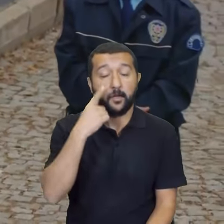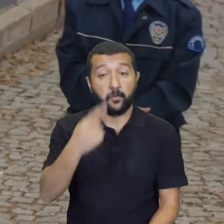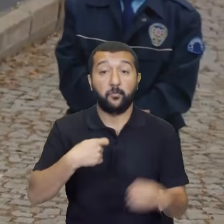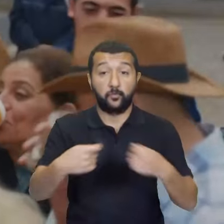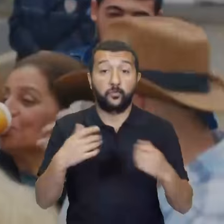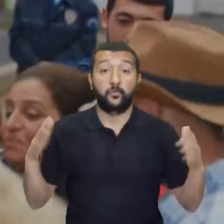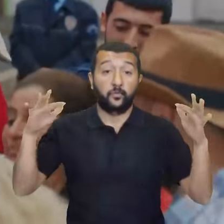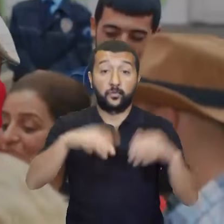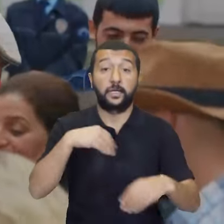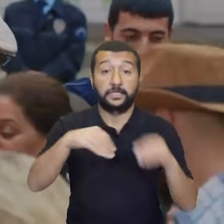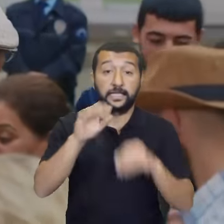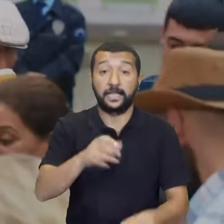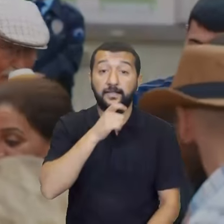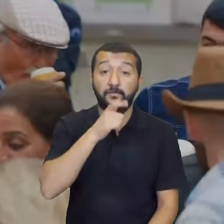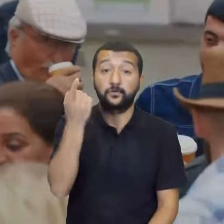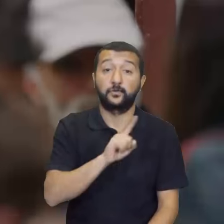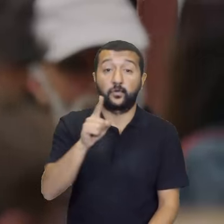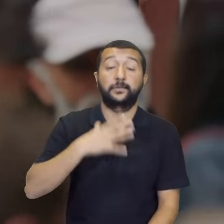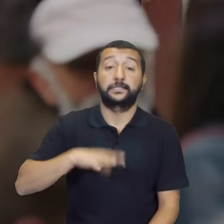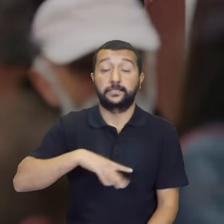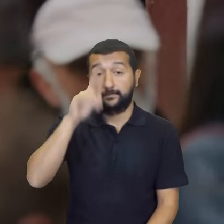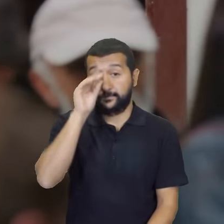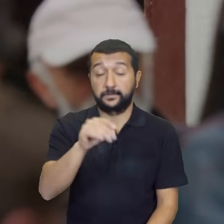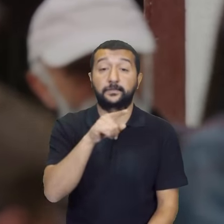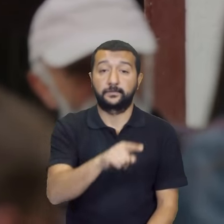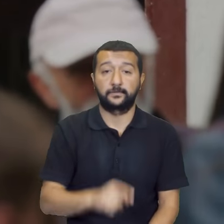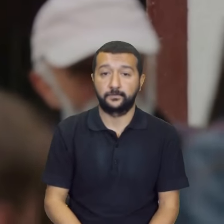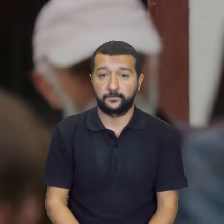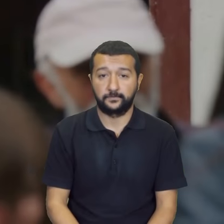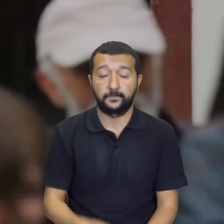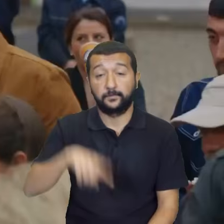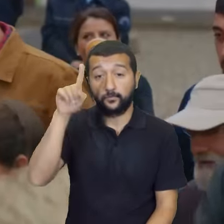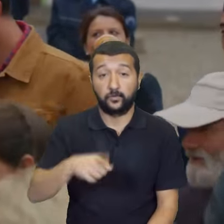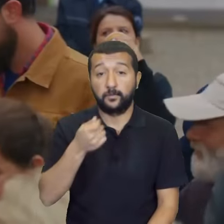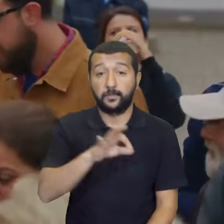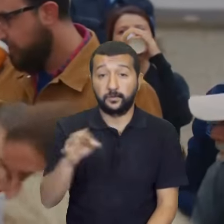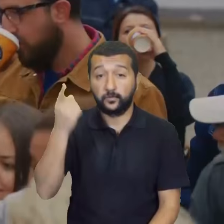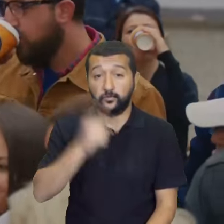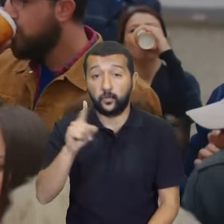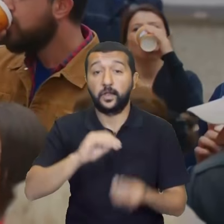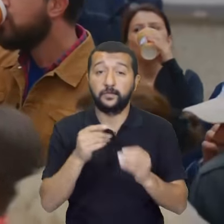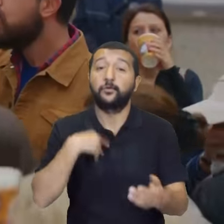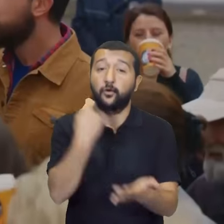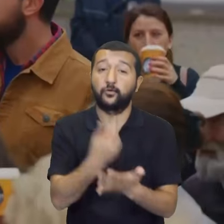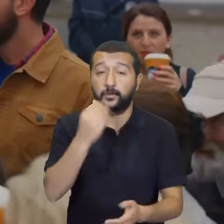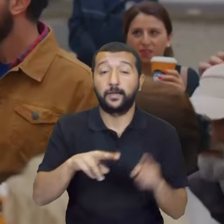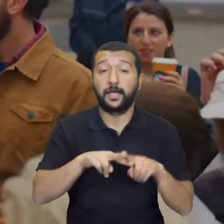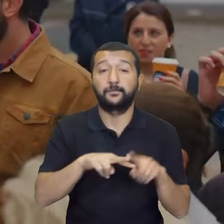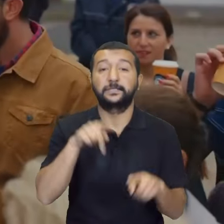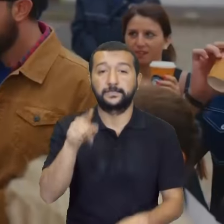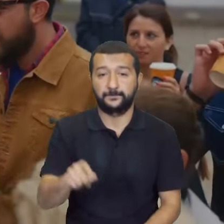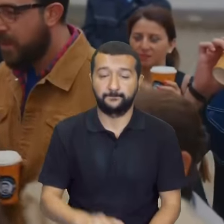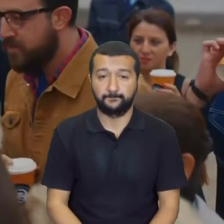müşteriye bak. Sattığım her kahveden %10 primimi isterim ya diş. Beleşin %10'unu hesapla, öderim.